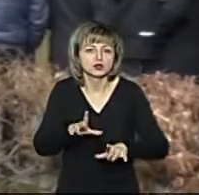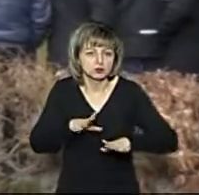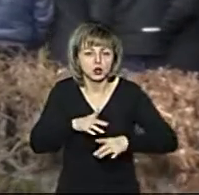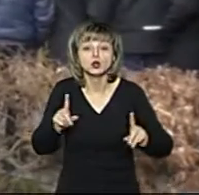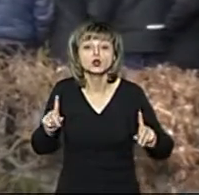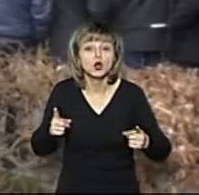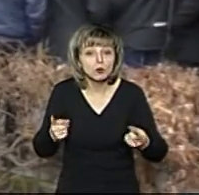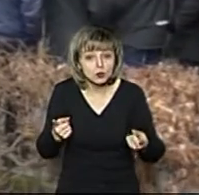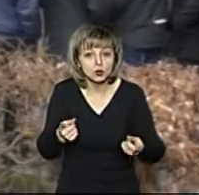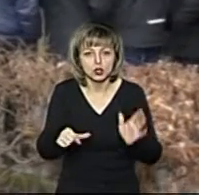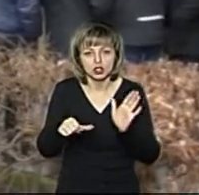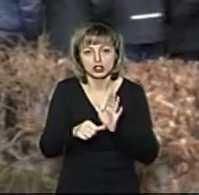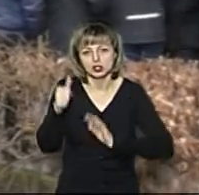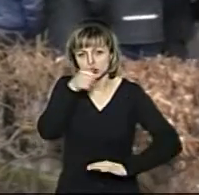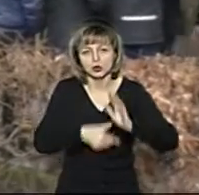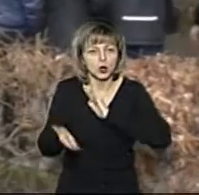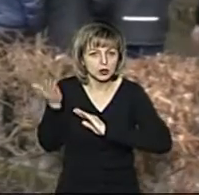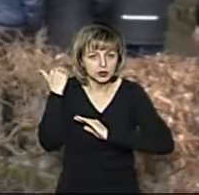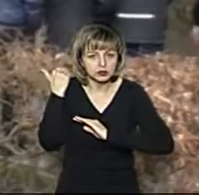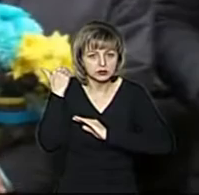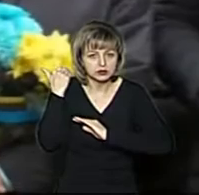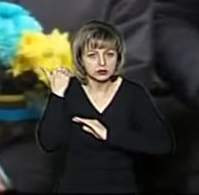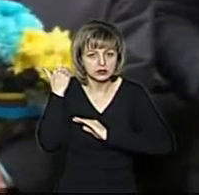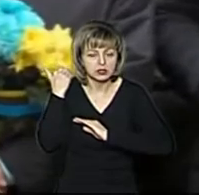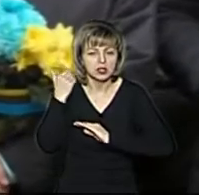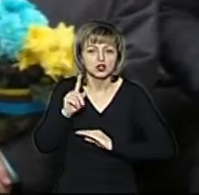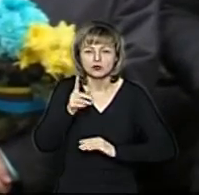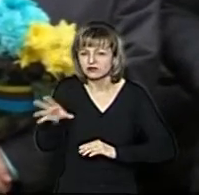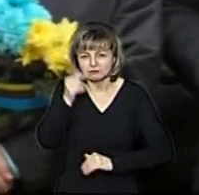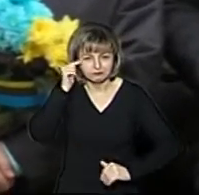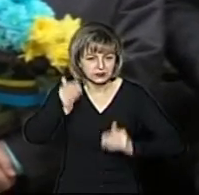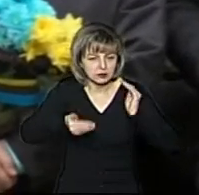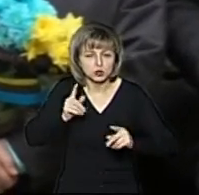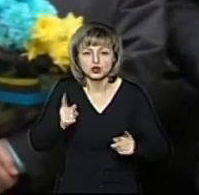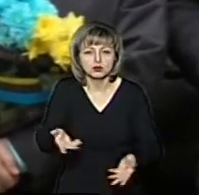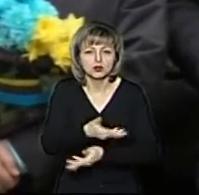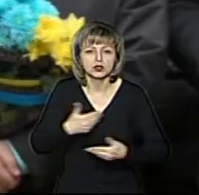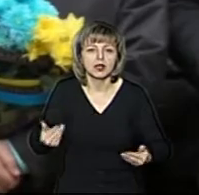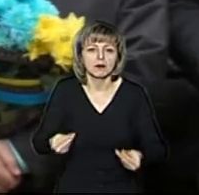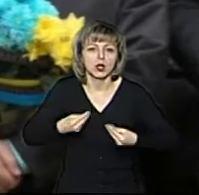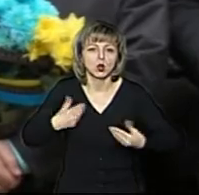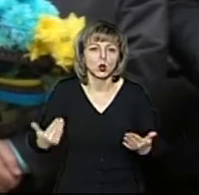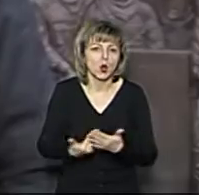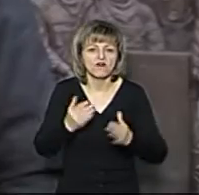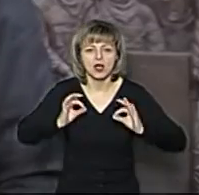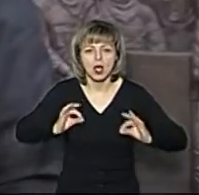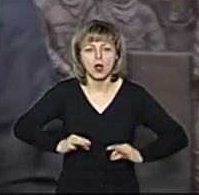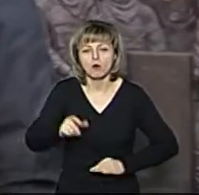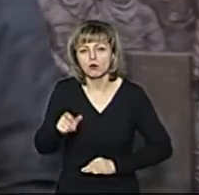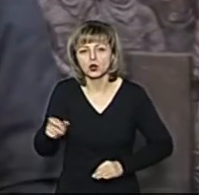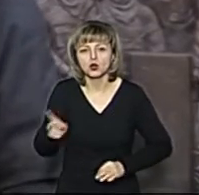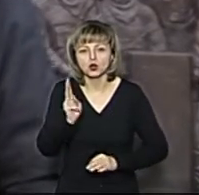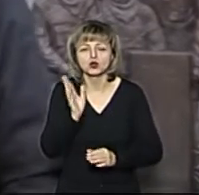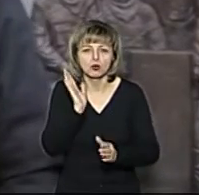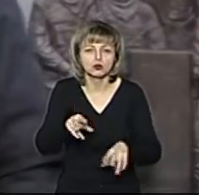Чому 6 років замилюють нам очі? Чому нам дають нових прокурорів, які будуть знову